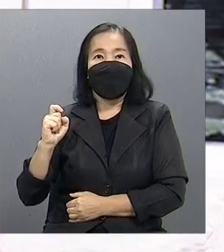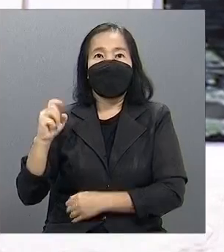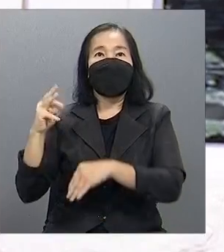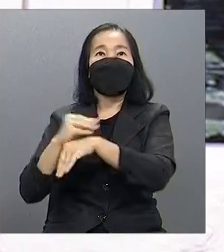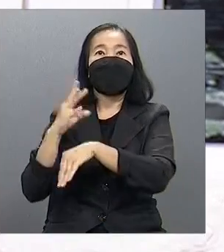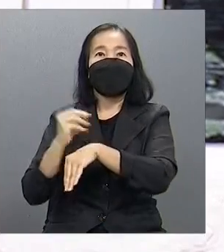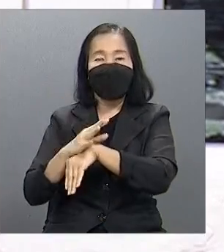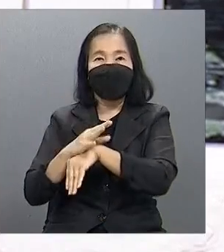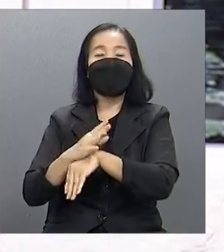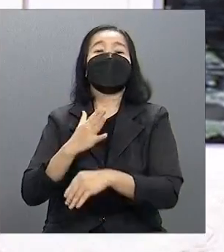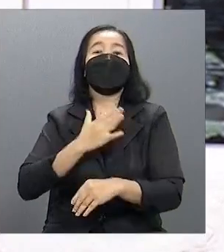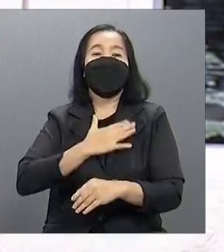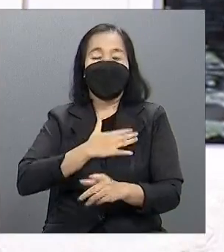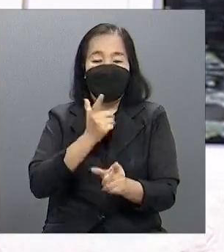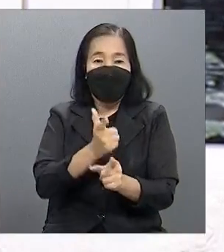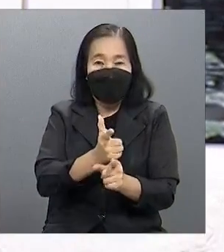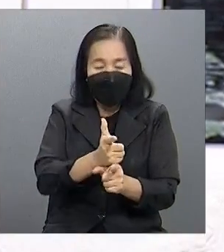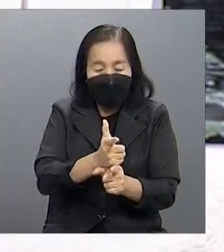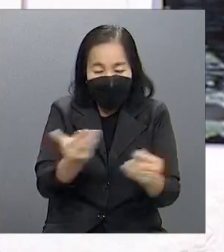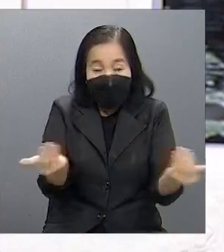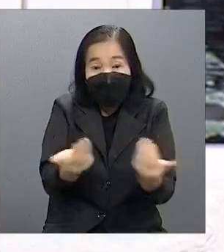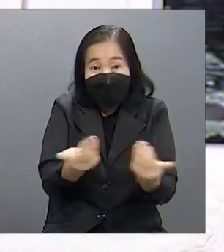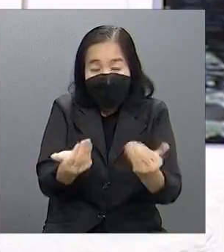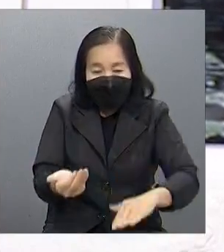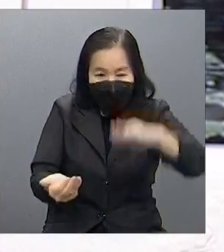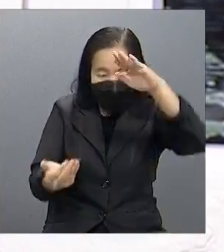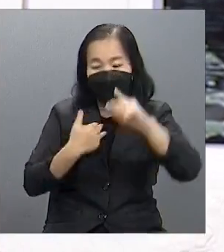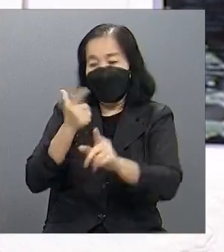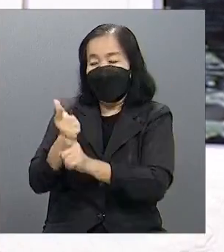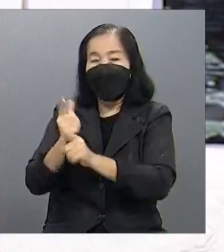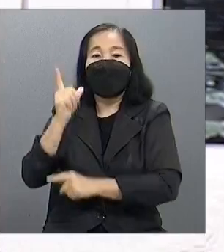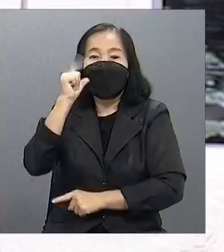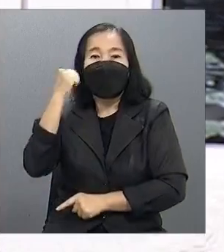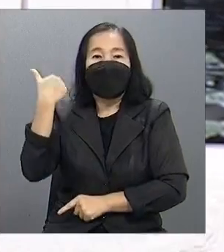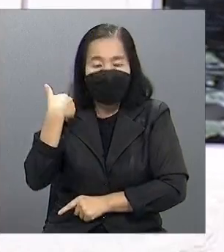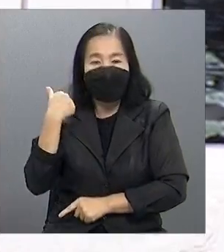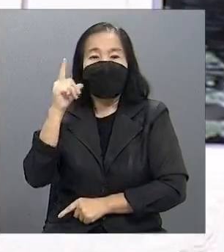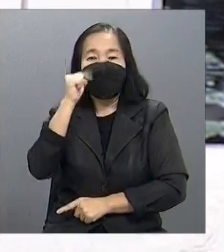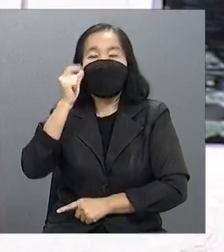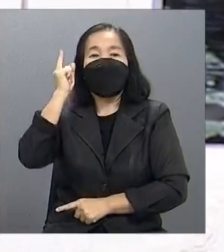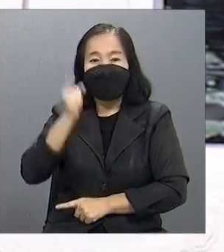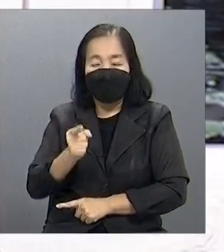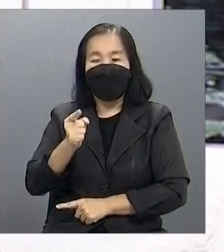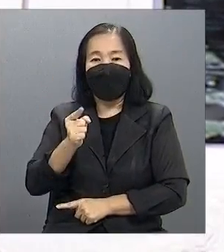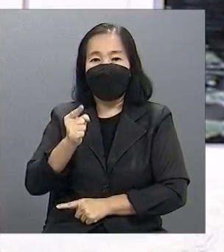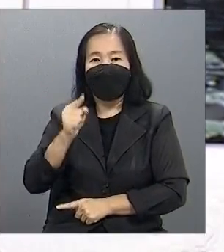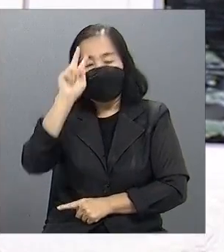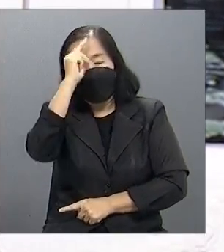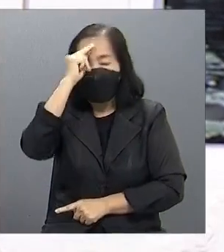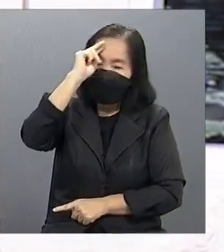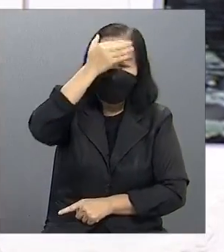แบบเลี้ยงลูกแล้วก็เลี้ยงแม่ด้วยซึ่งกำลังป่วยเป็นอัลไซเมอร ์ค่ะ ฮะ